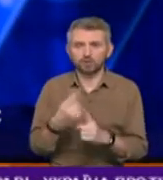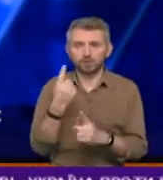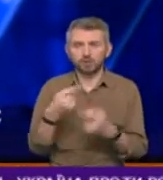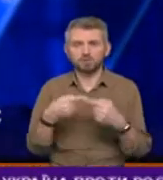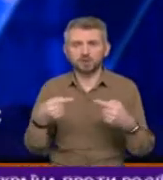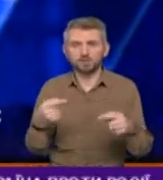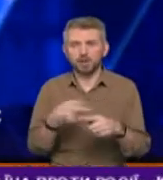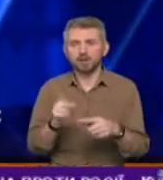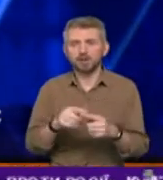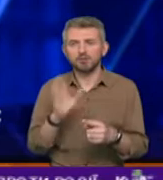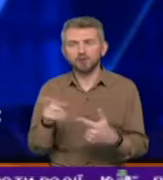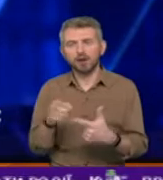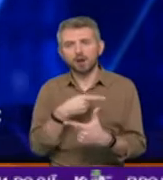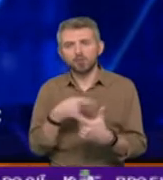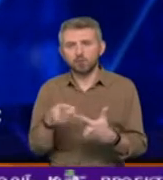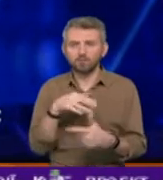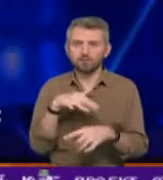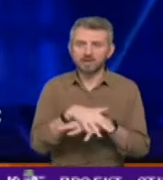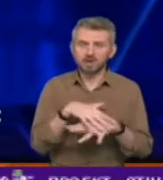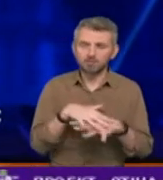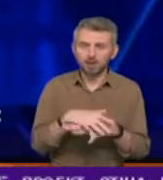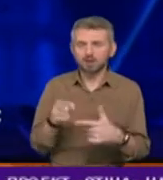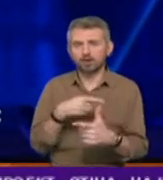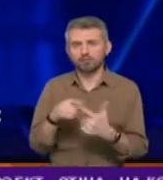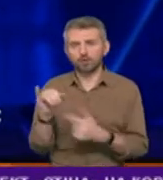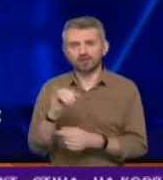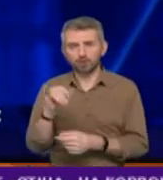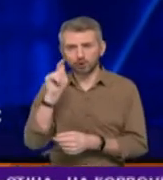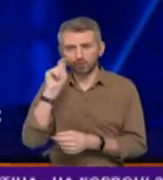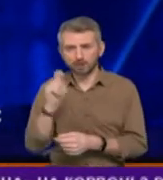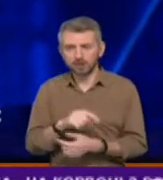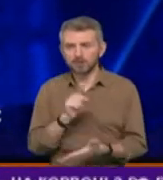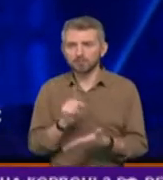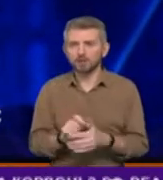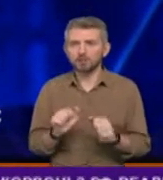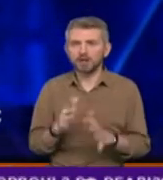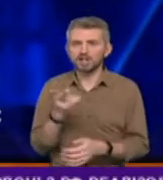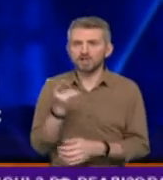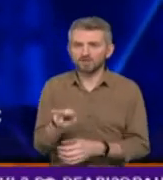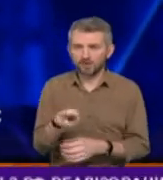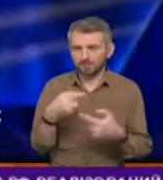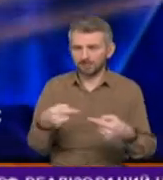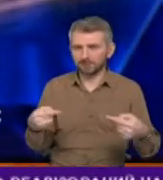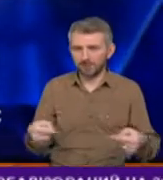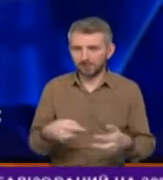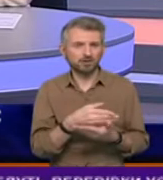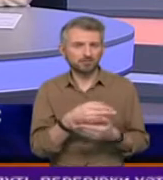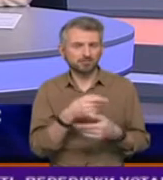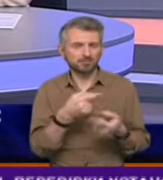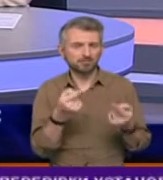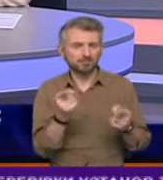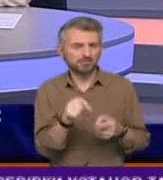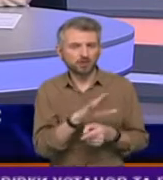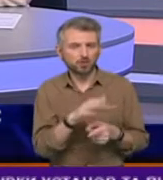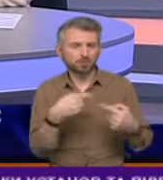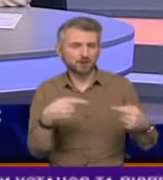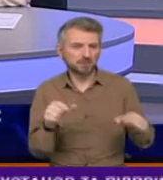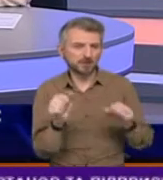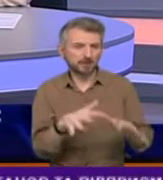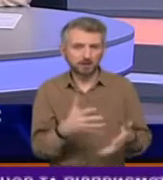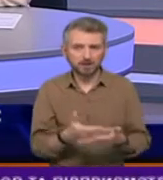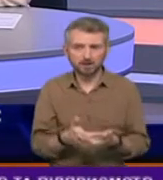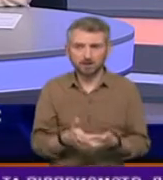цього року буде апробація технології комп'ютерного тестування для таких осіб, які мають суттєві порушення зору. У